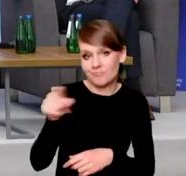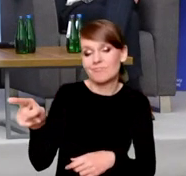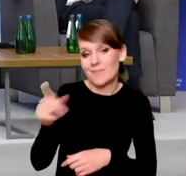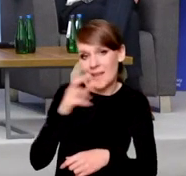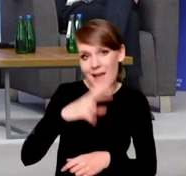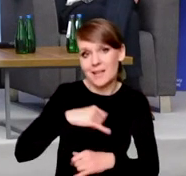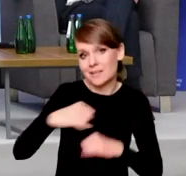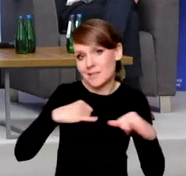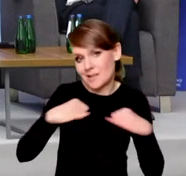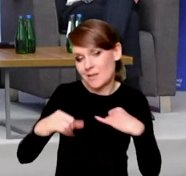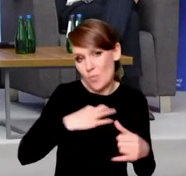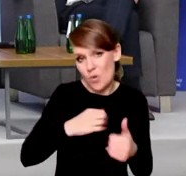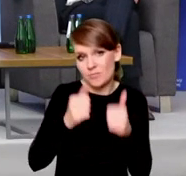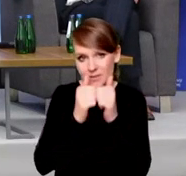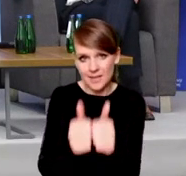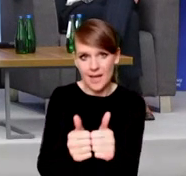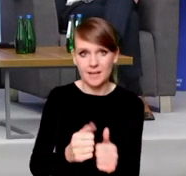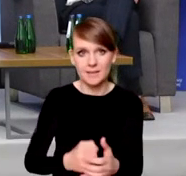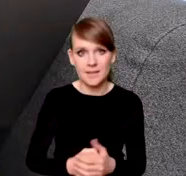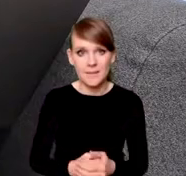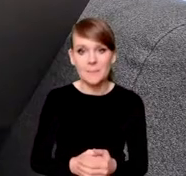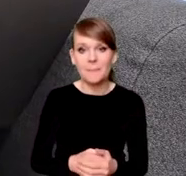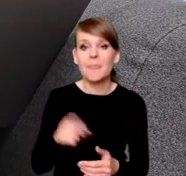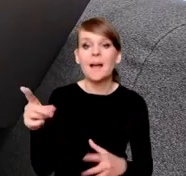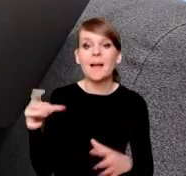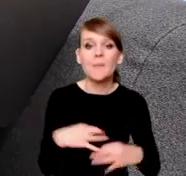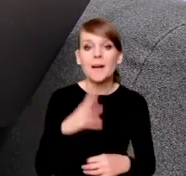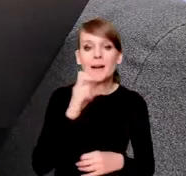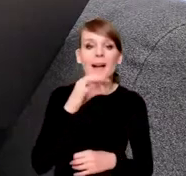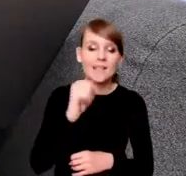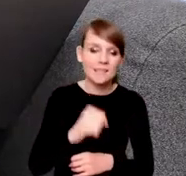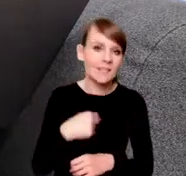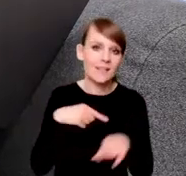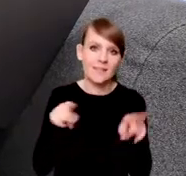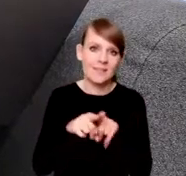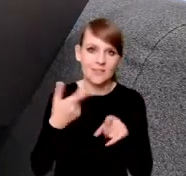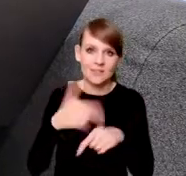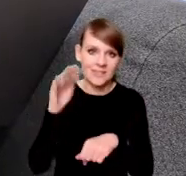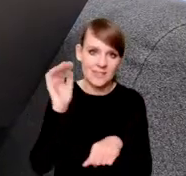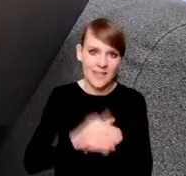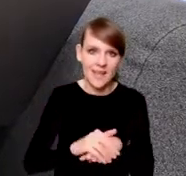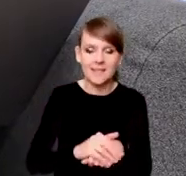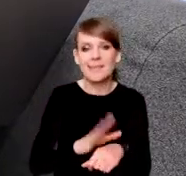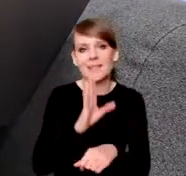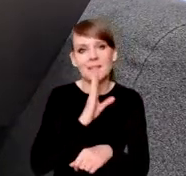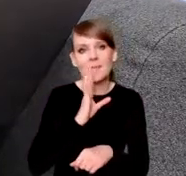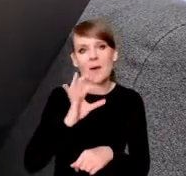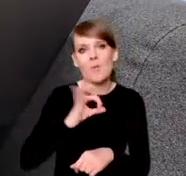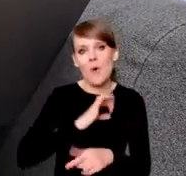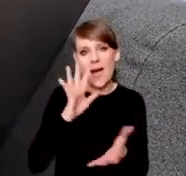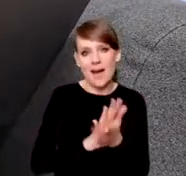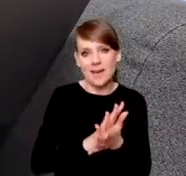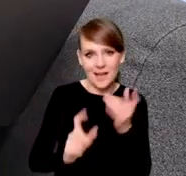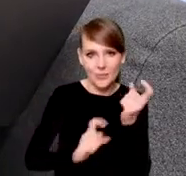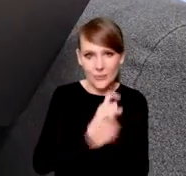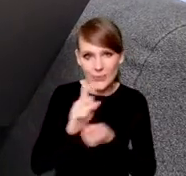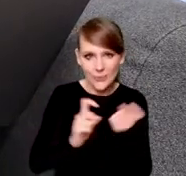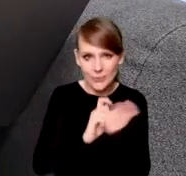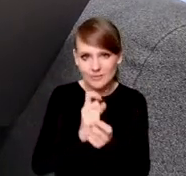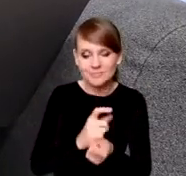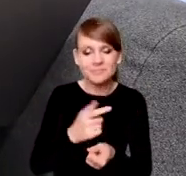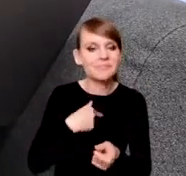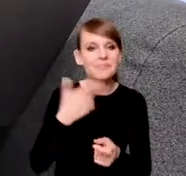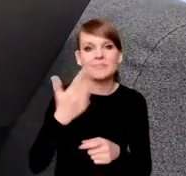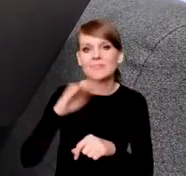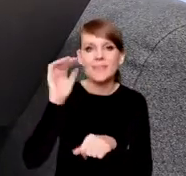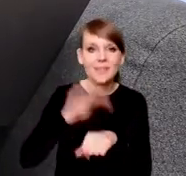zarządzająca. Natomiast z panią Kasią się nie zgadzam znowu. Widocznie mam taką naturę kutliwą. Nie zgadzam się z